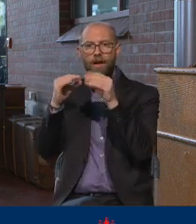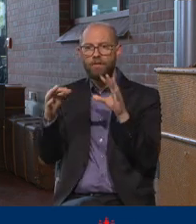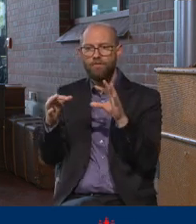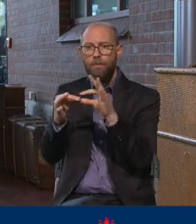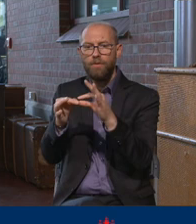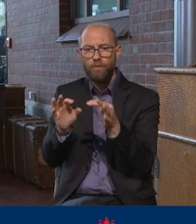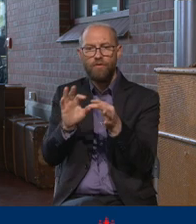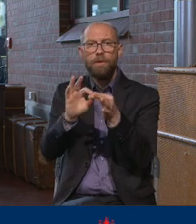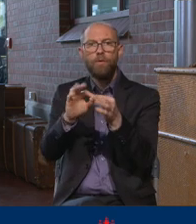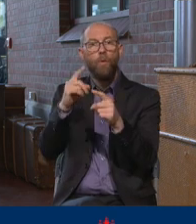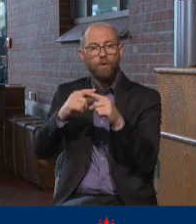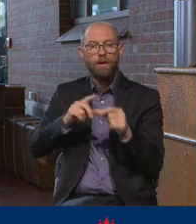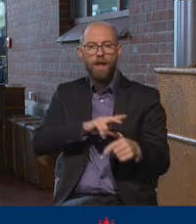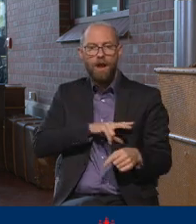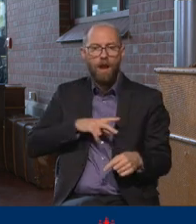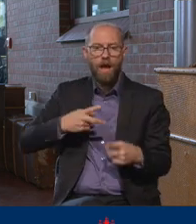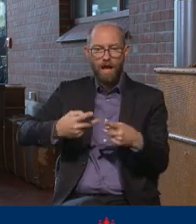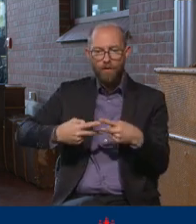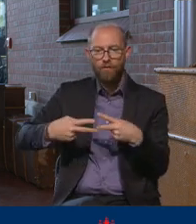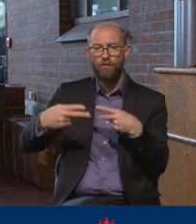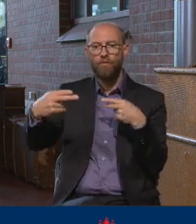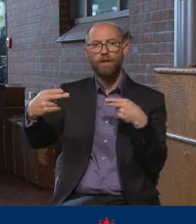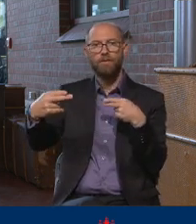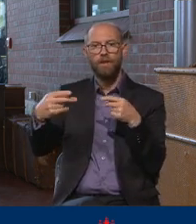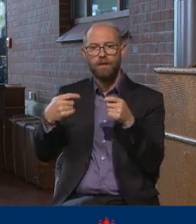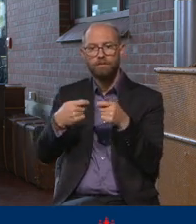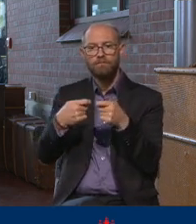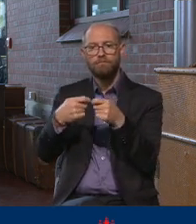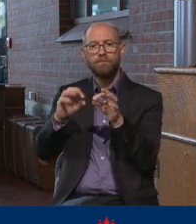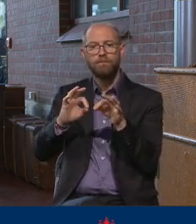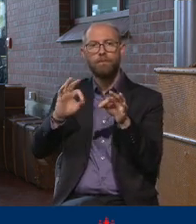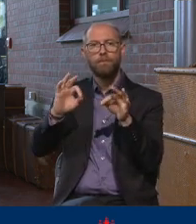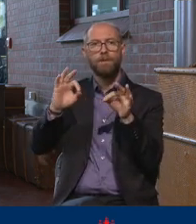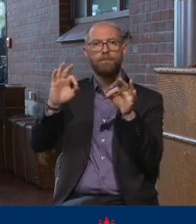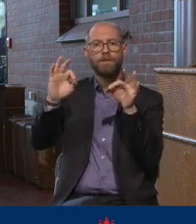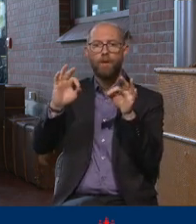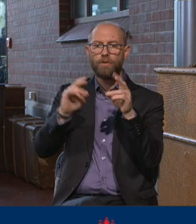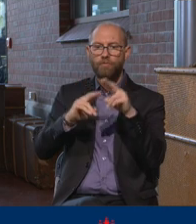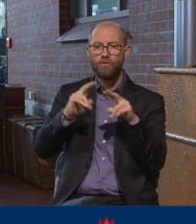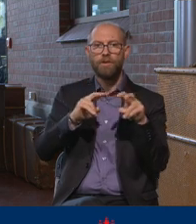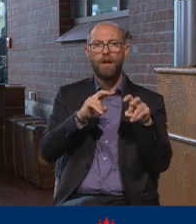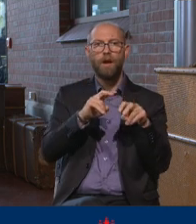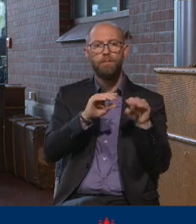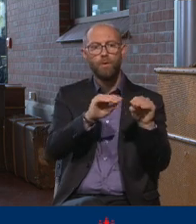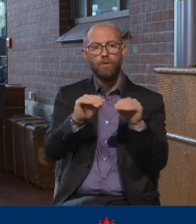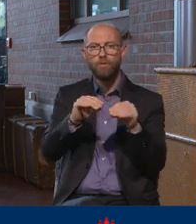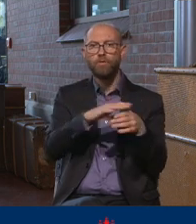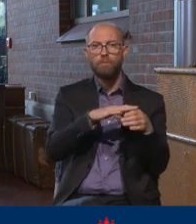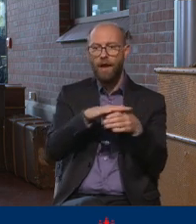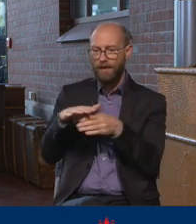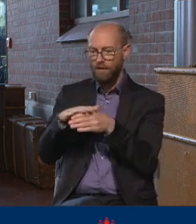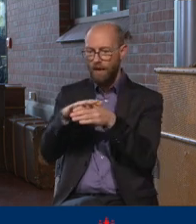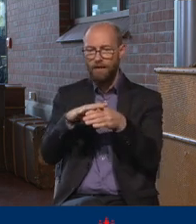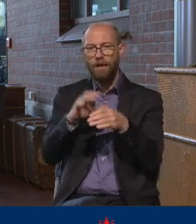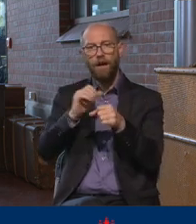längerfristig weitere verbindungen vertieft und verbessert und auch die verschiedenen nutzungen die wir uns für diesen park vorstellen können